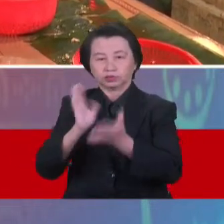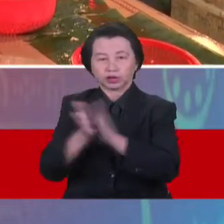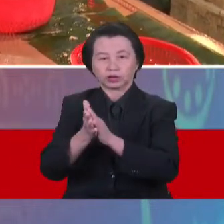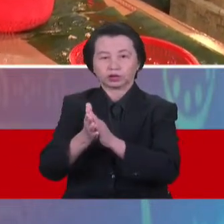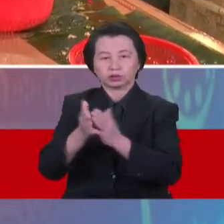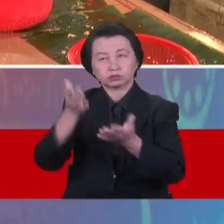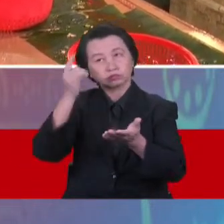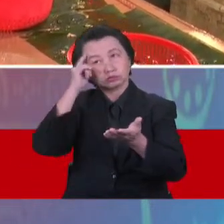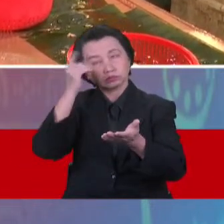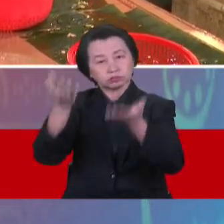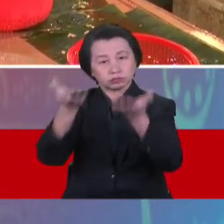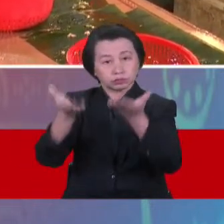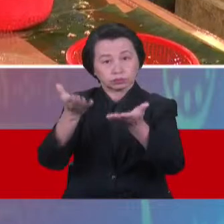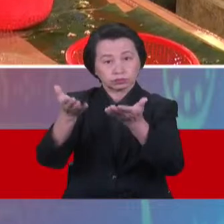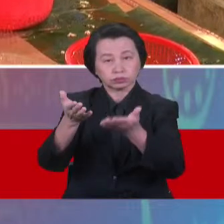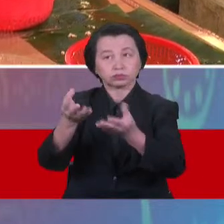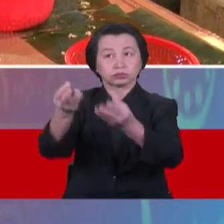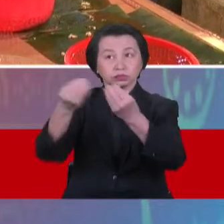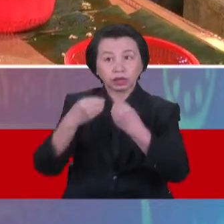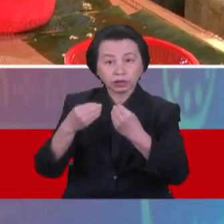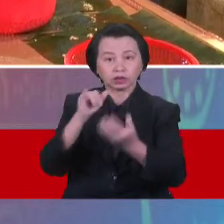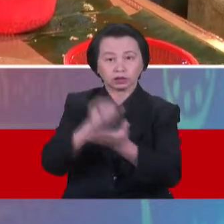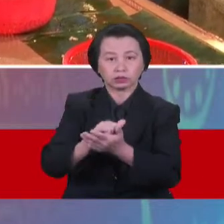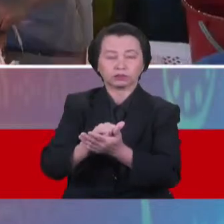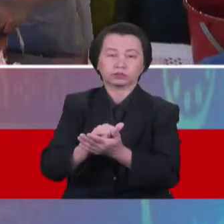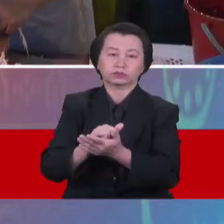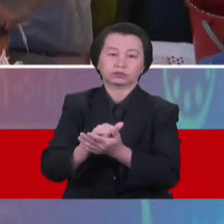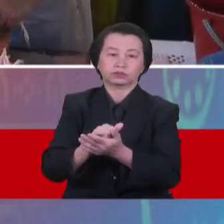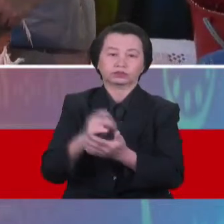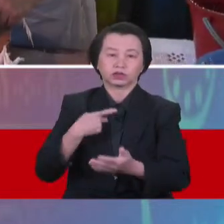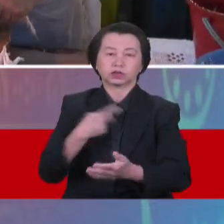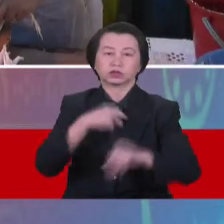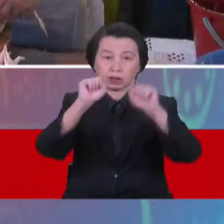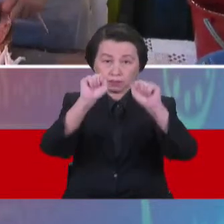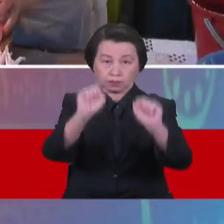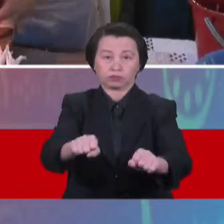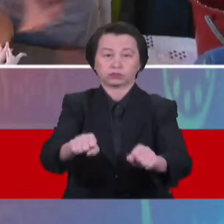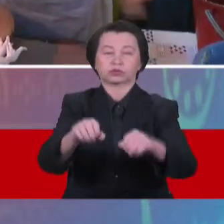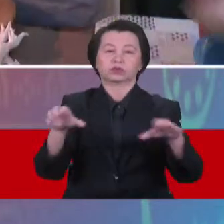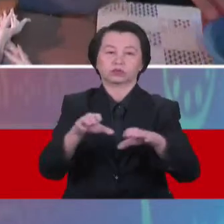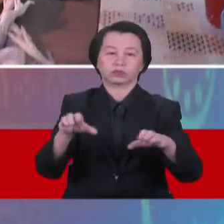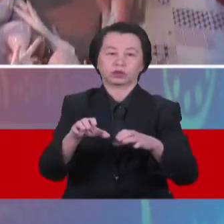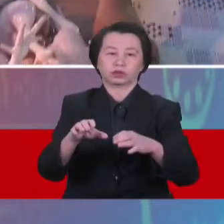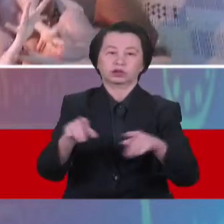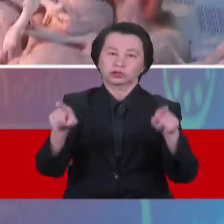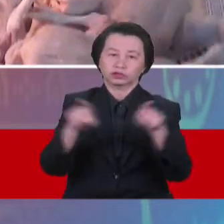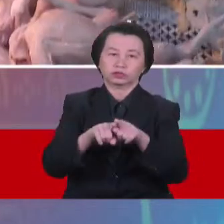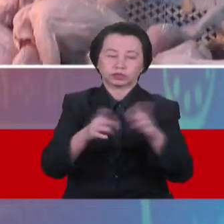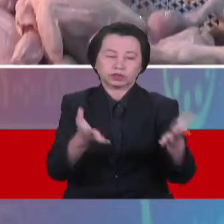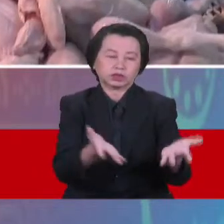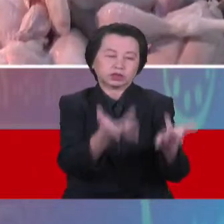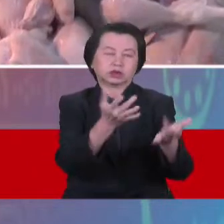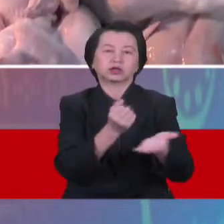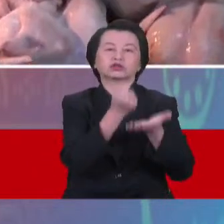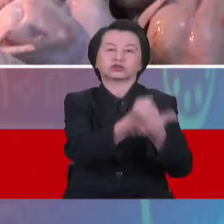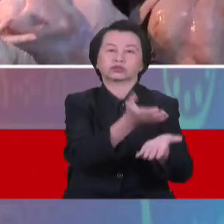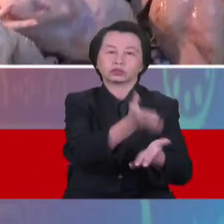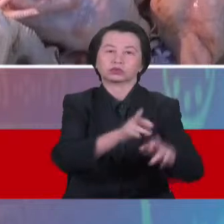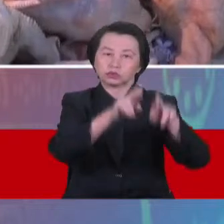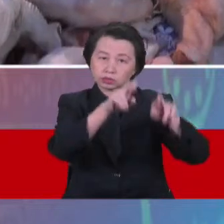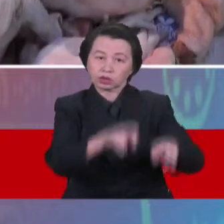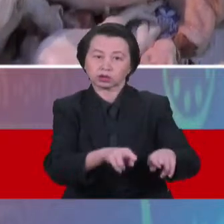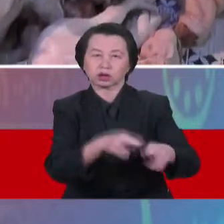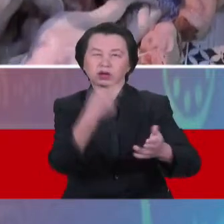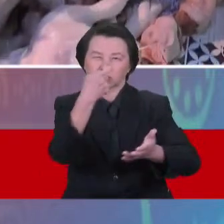kepada sesuatu itu yang kita boleh buat sebagai meringankan beban